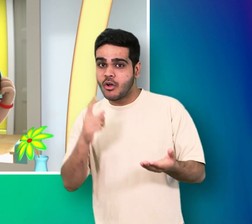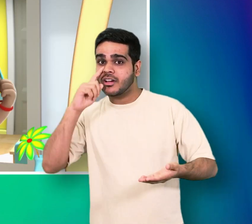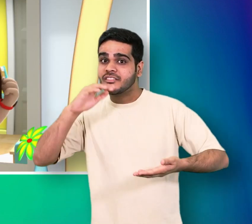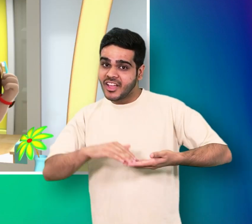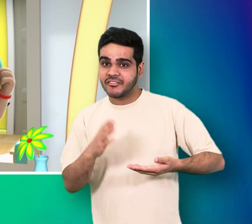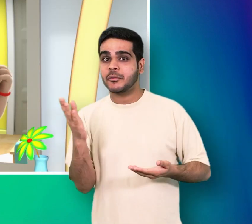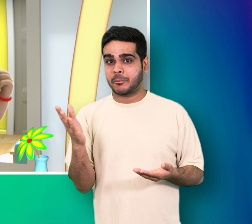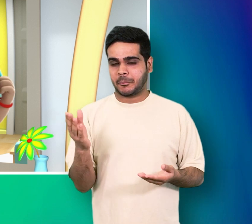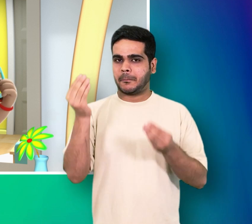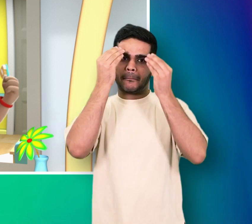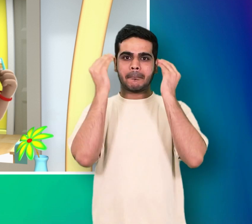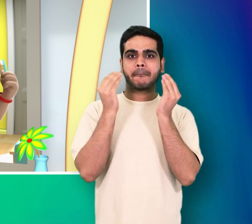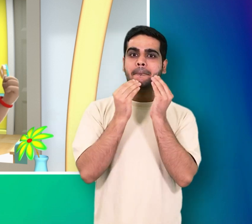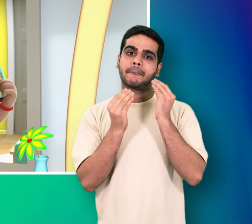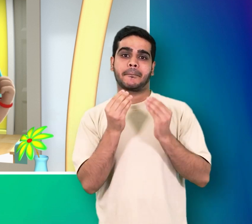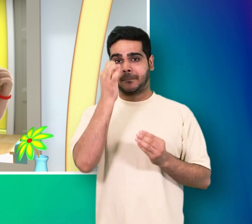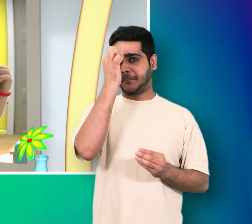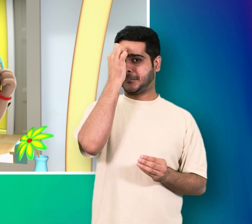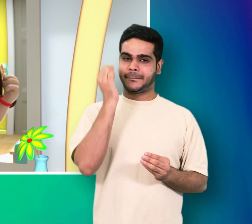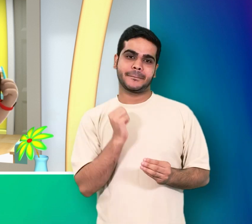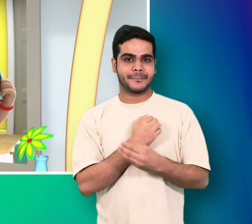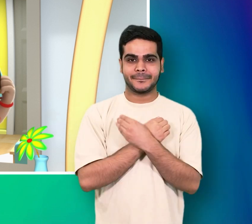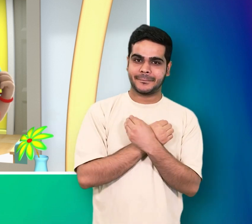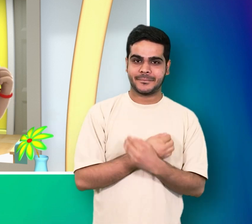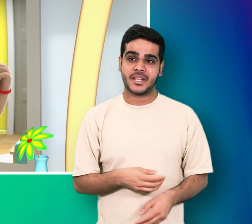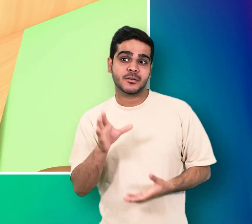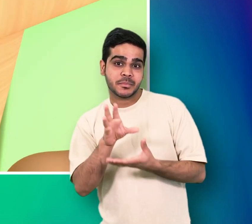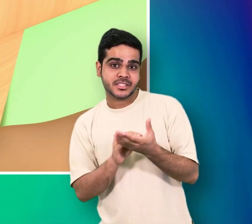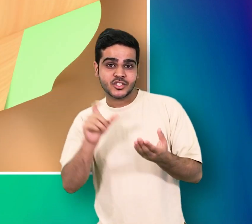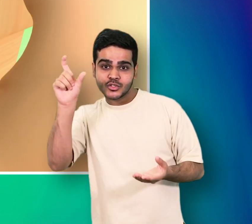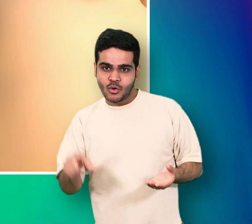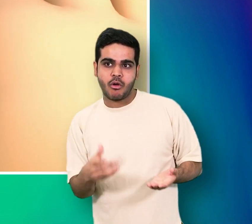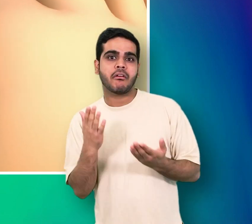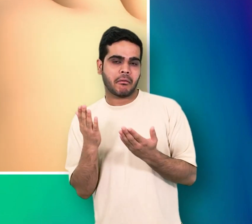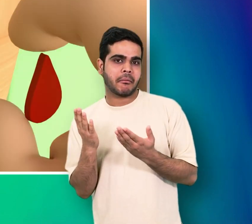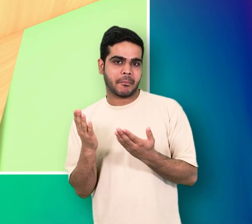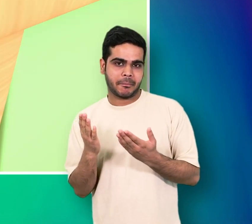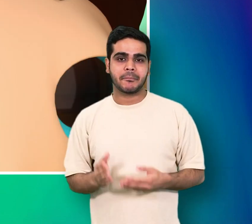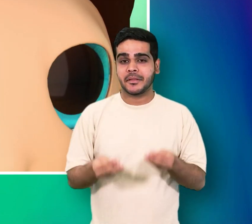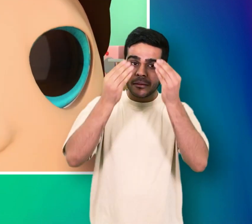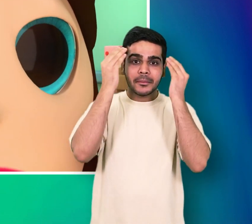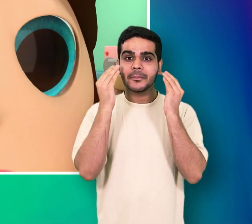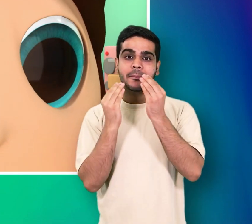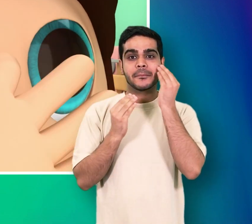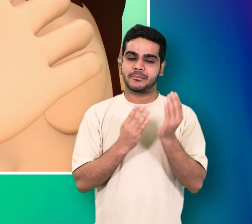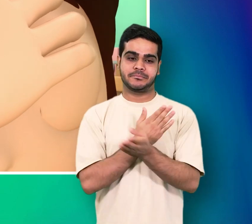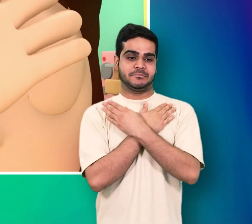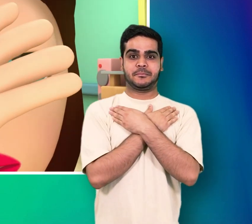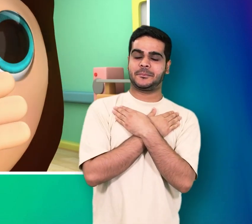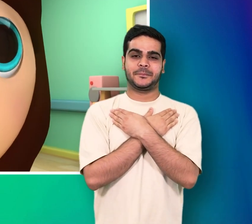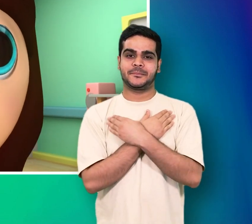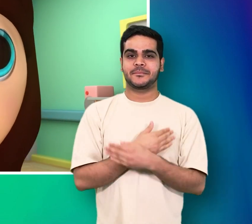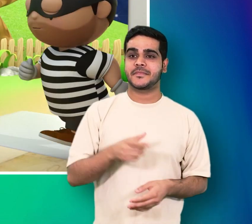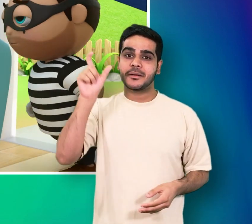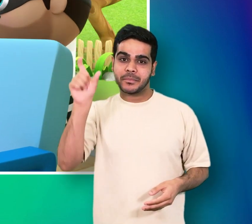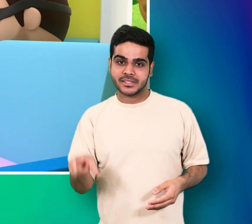की बीवी ऐसी थी, सज सवर के बैठी थी। चोर की बीवी ऐसी थी, सज सवर के